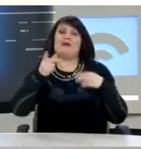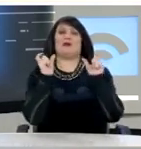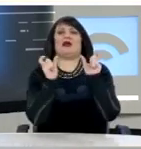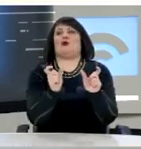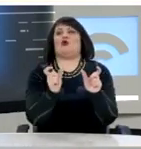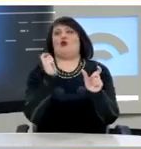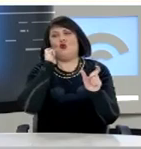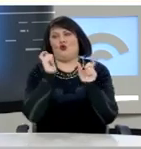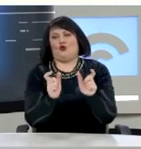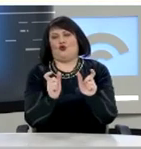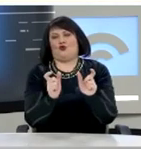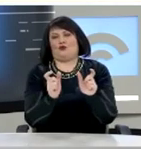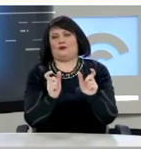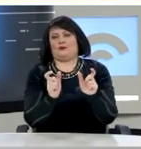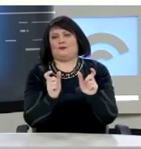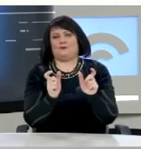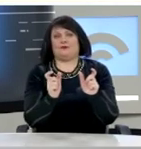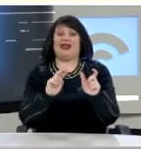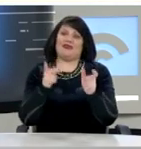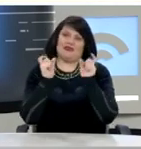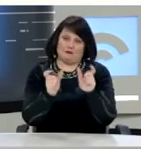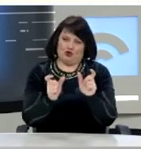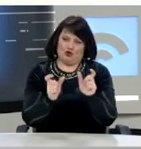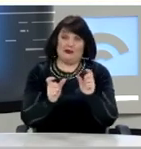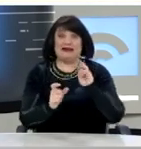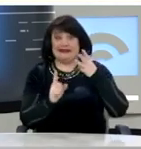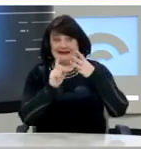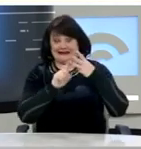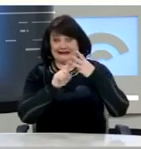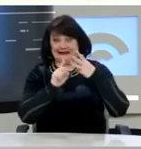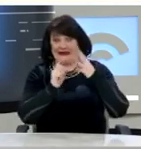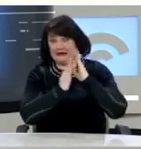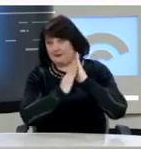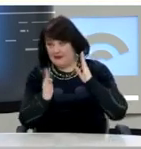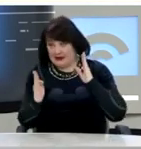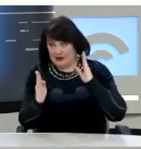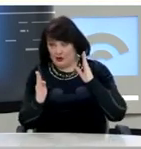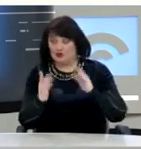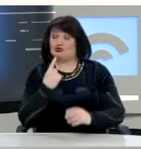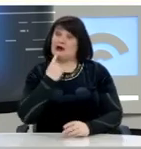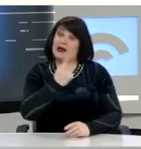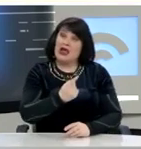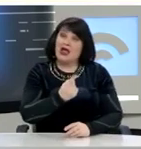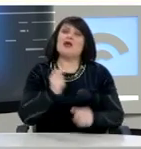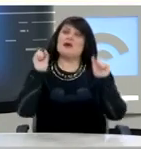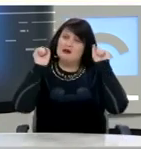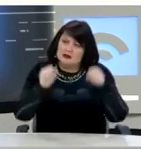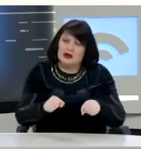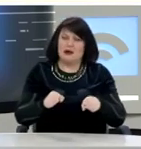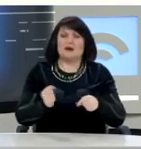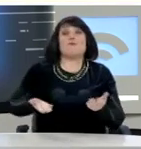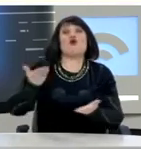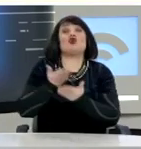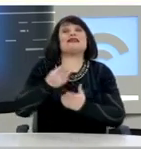ονομασία. Τη δεχτήκαν σύνθετη ονομασία. Και στην τρίτη, όπως υπογραμμίζει, δέχτηκε να συζητηθεί η πρόταση του